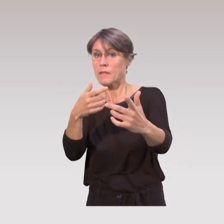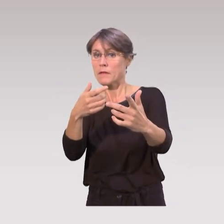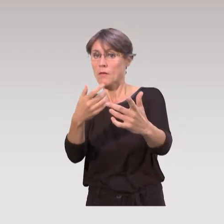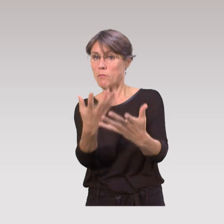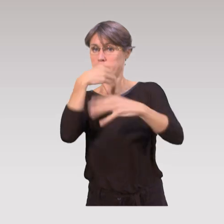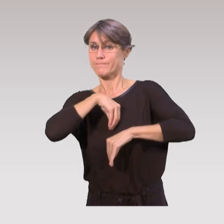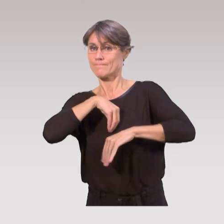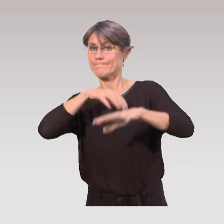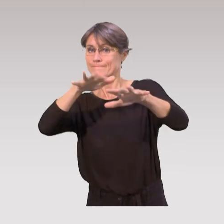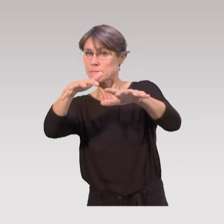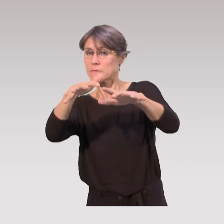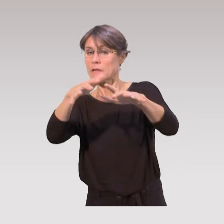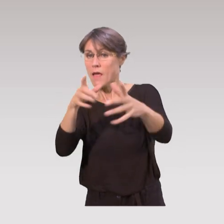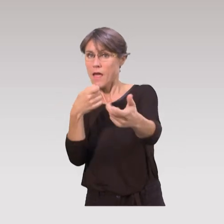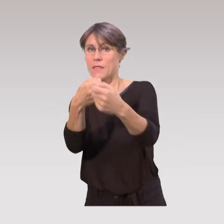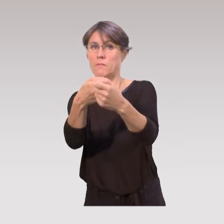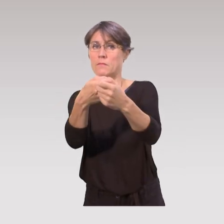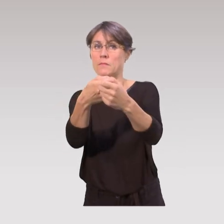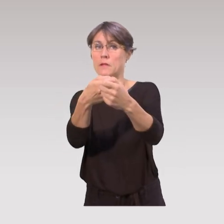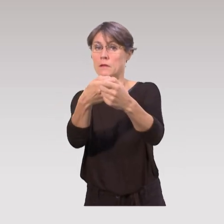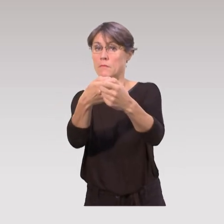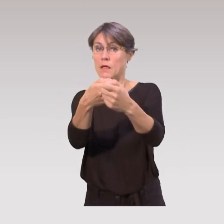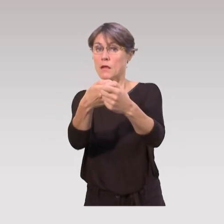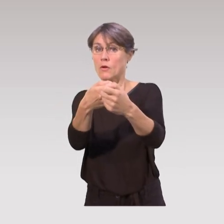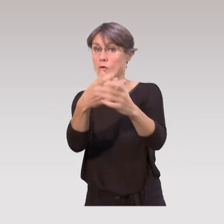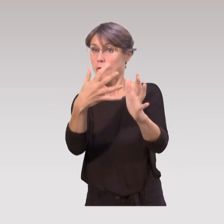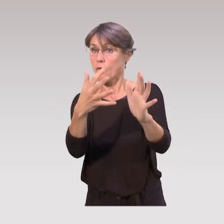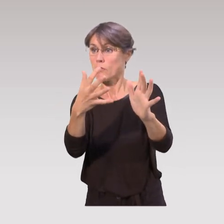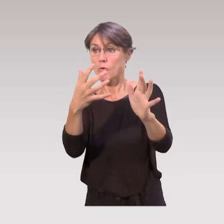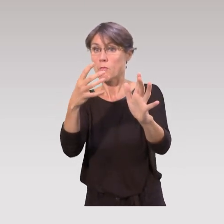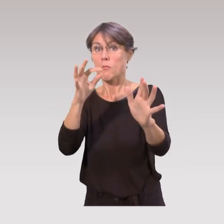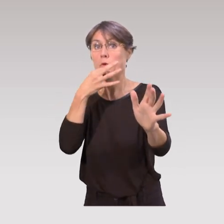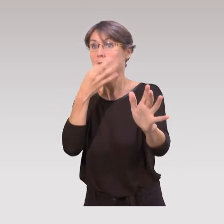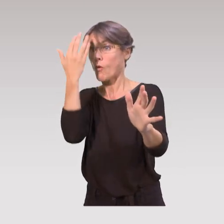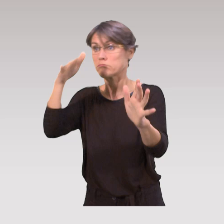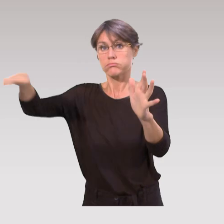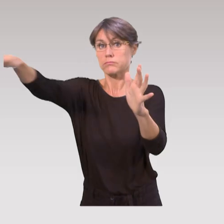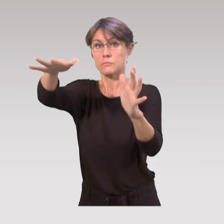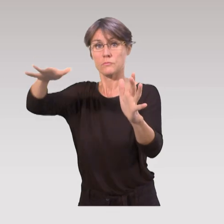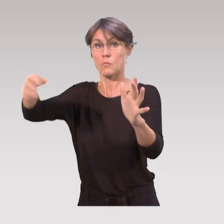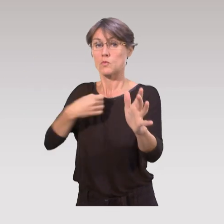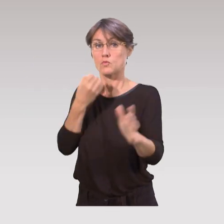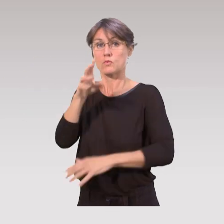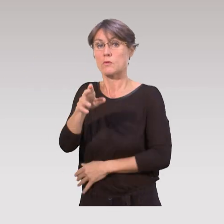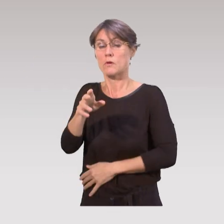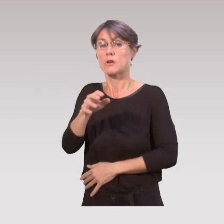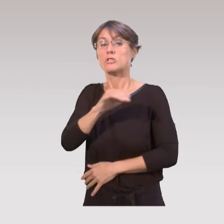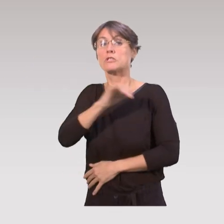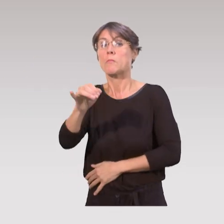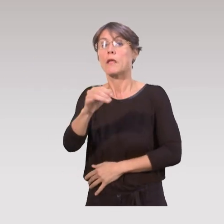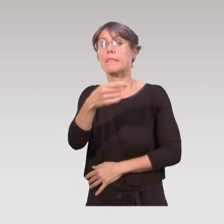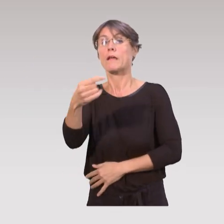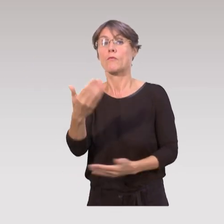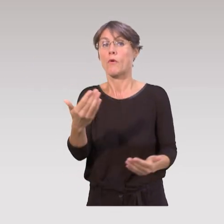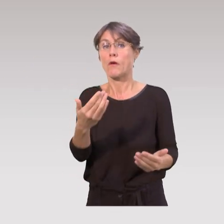à une faible littératie dans la population, mais qui va de toute façon être bénéfique pour tout le monde. Moi, je suis convaincue de ça. On